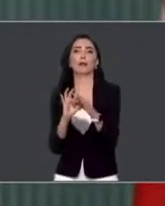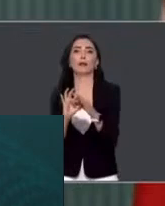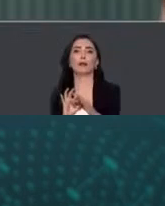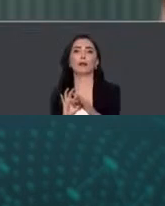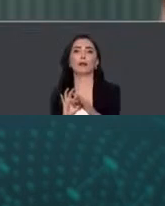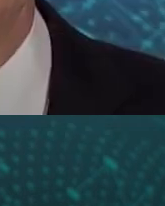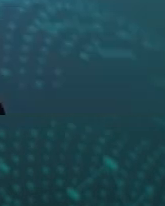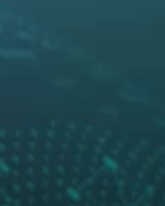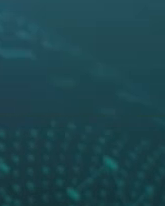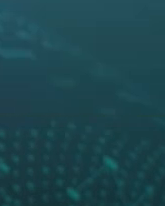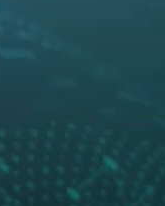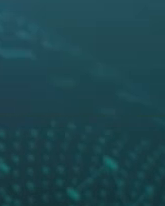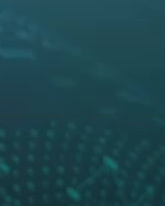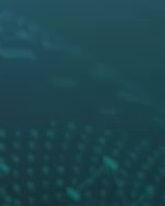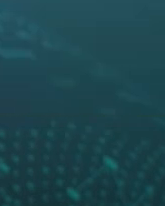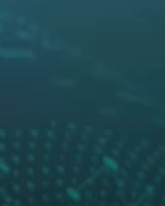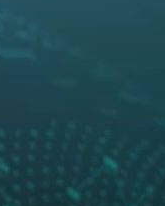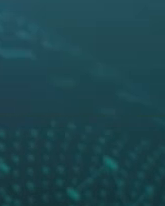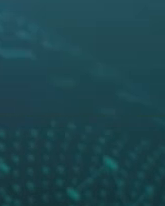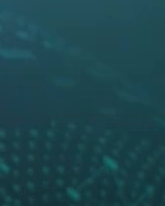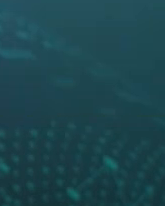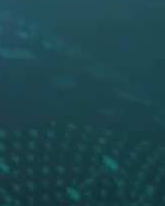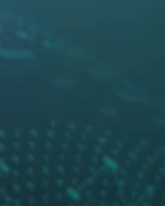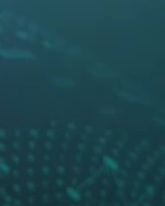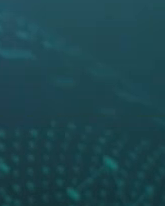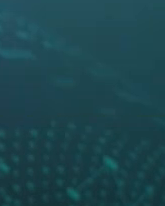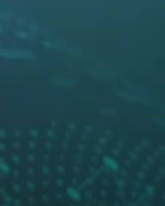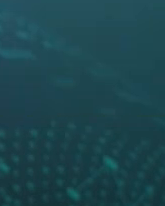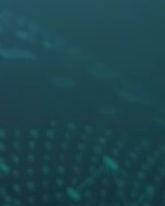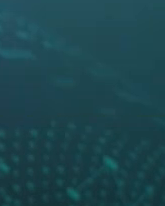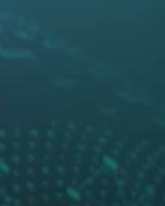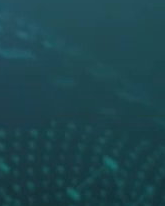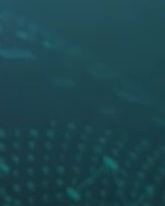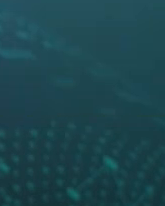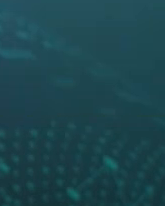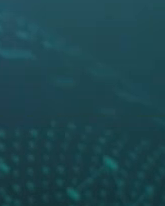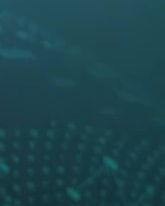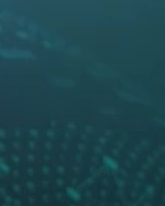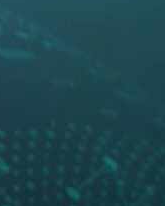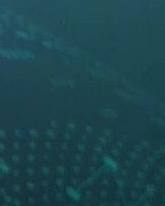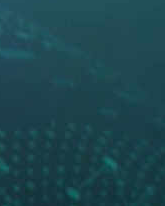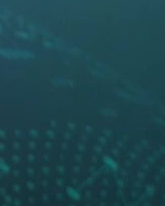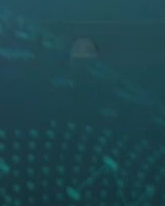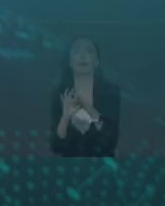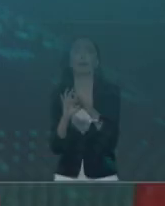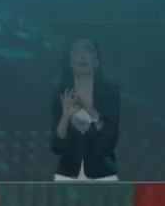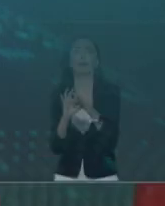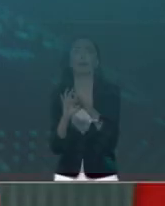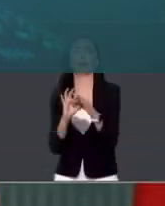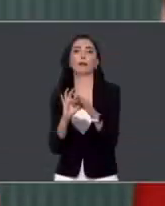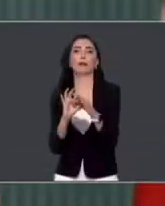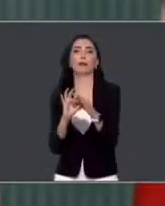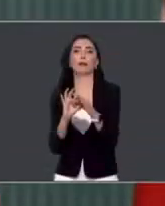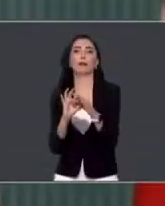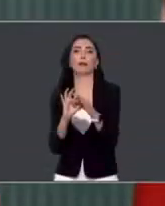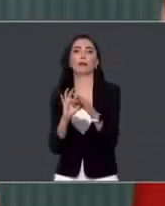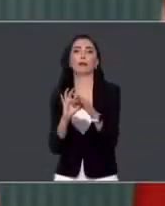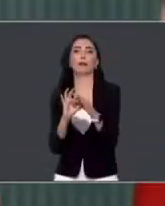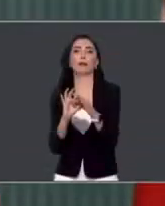savunma işbirliği ve enerji güvenliği konularında görüşmeler gerçekleştirecek. Blinken 24 Şubat'ta